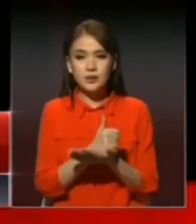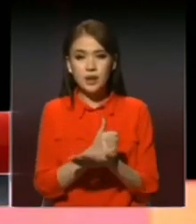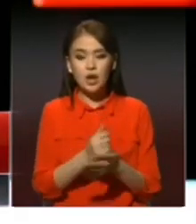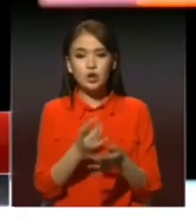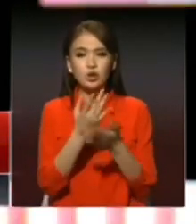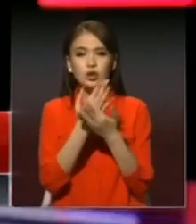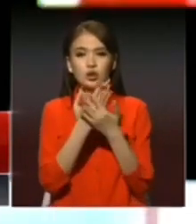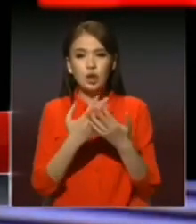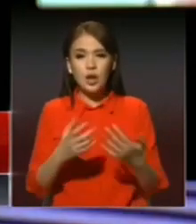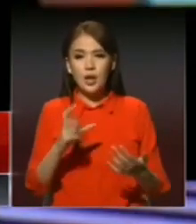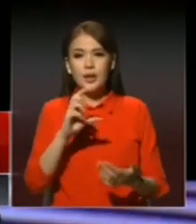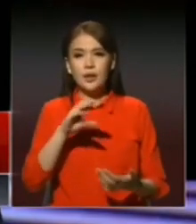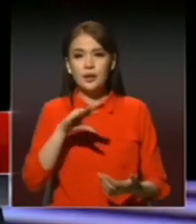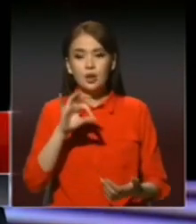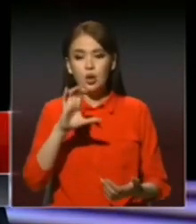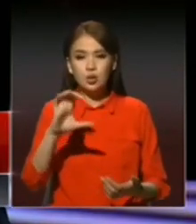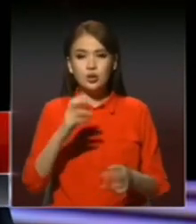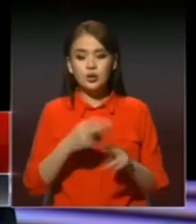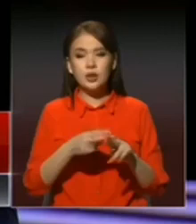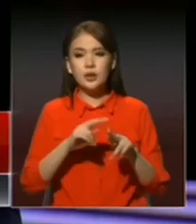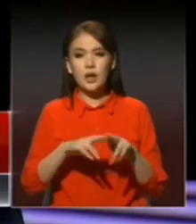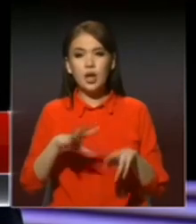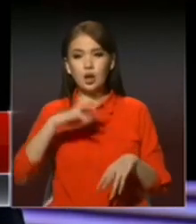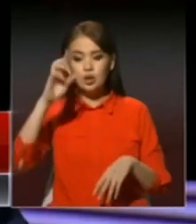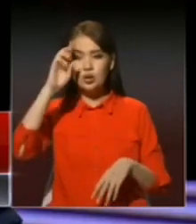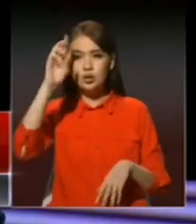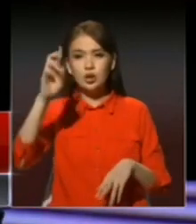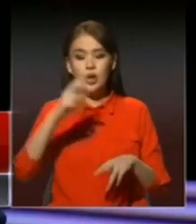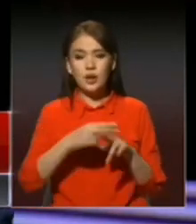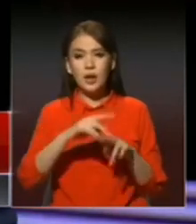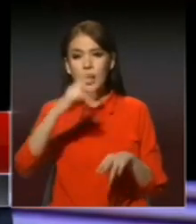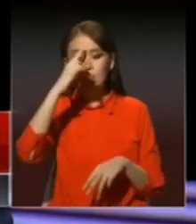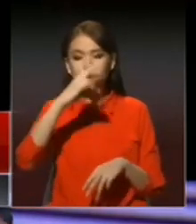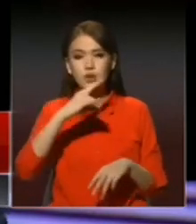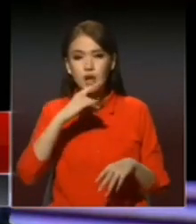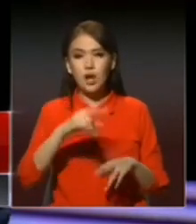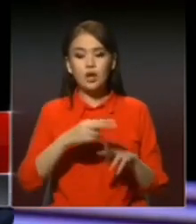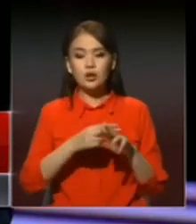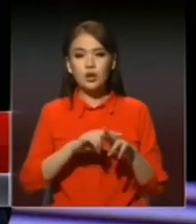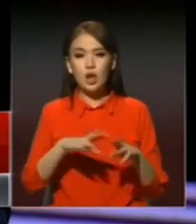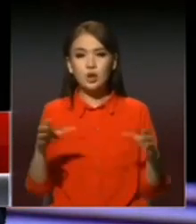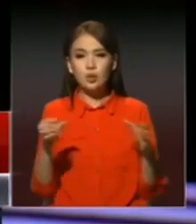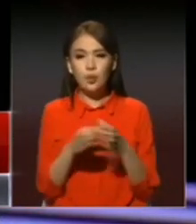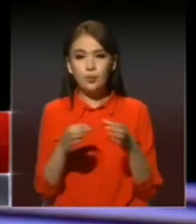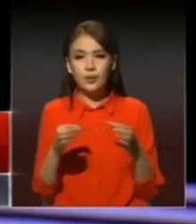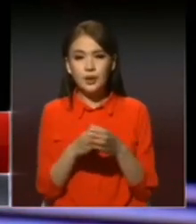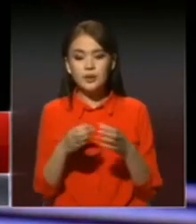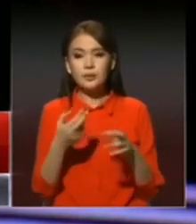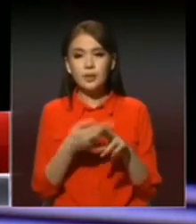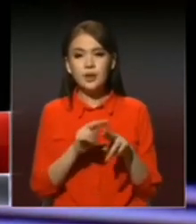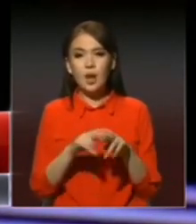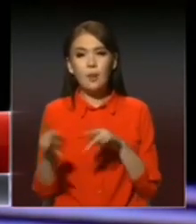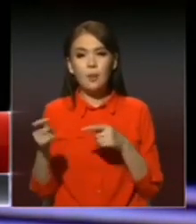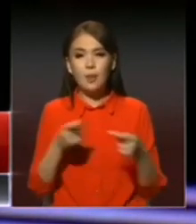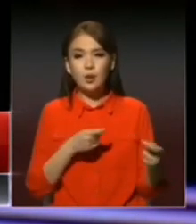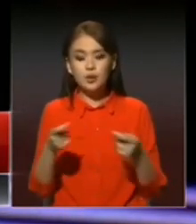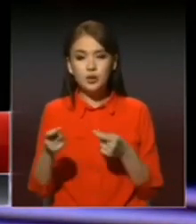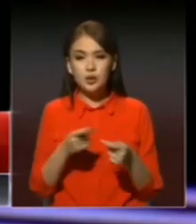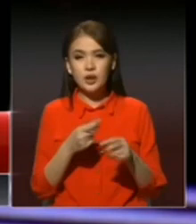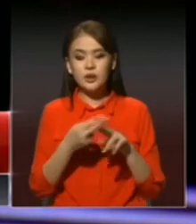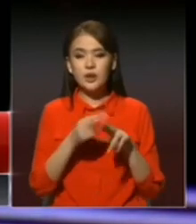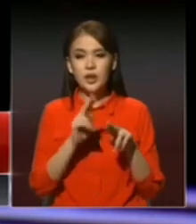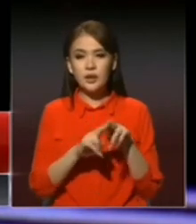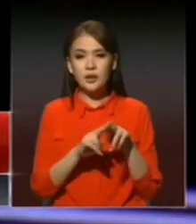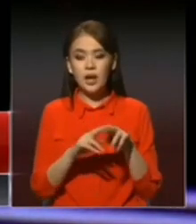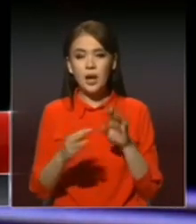түрлі этнос өкілдерін, яғни осы мемлекет құрушы ұлт қазақ ұлтының жанын топтастырып ұйыстыру. Ал енді ол процеске жүріп жатыр. Және де енді